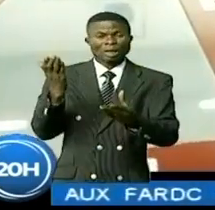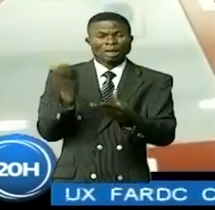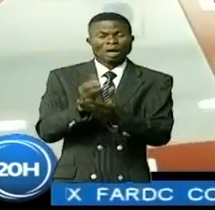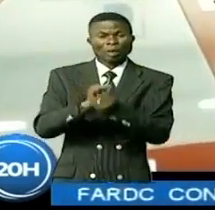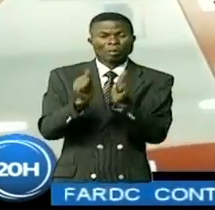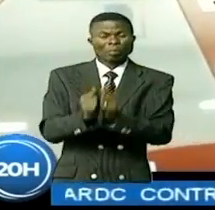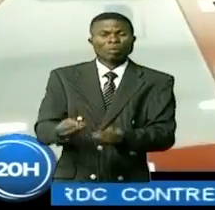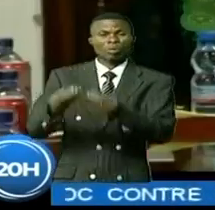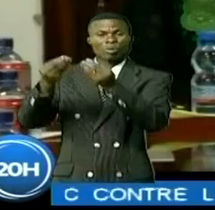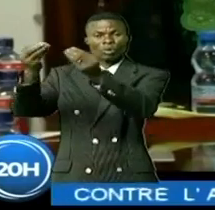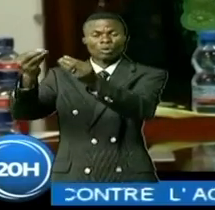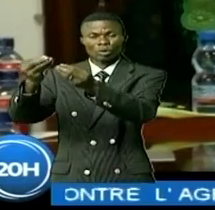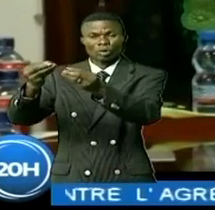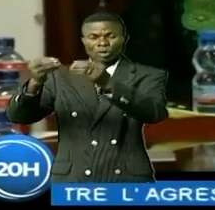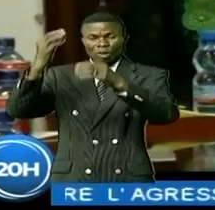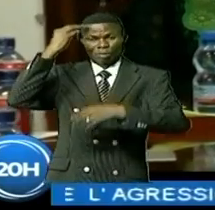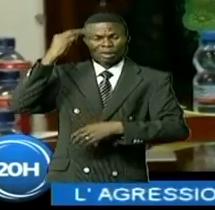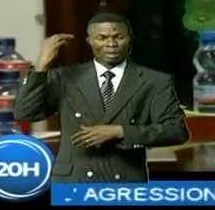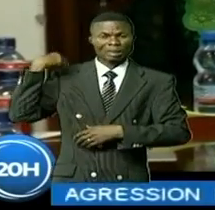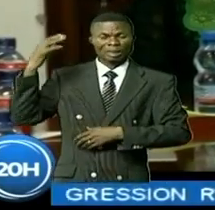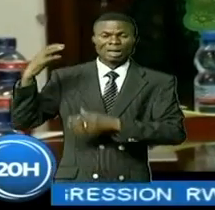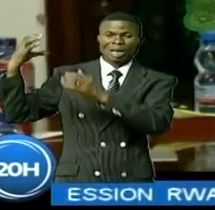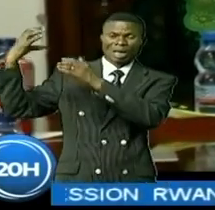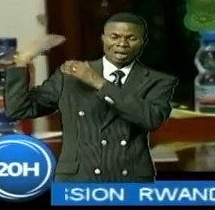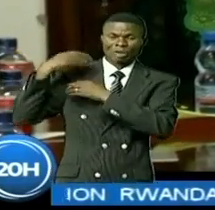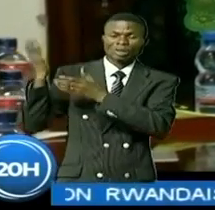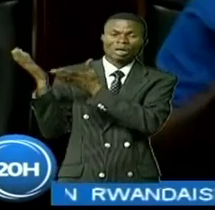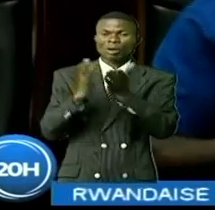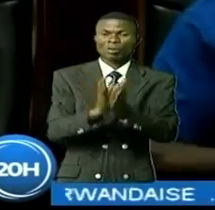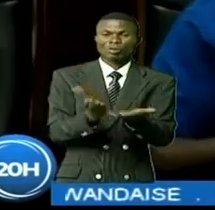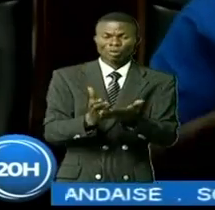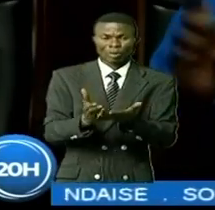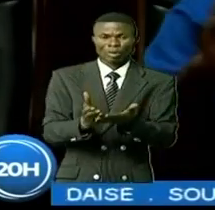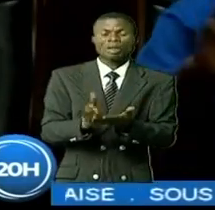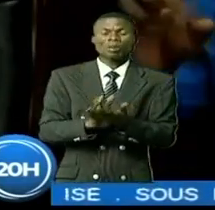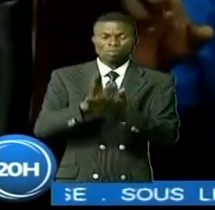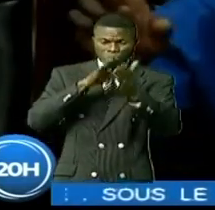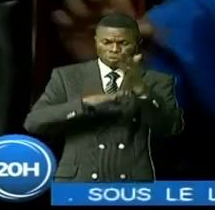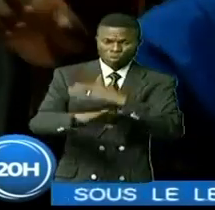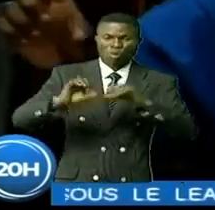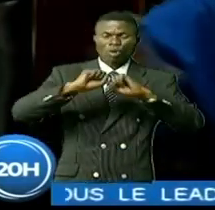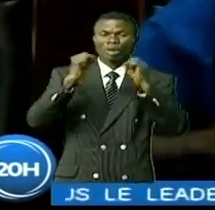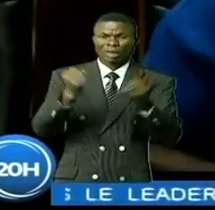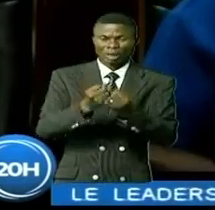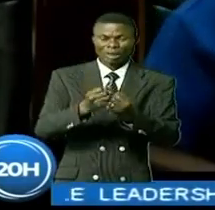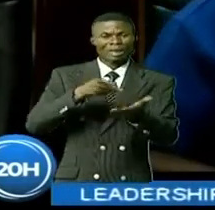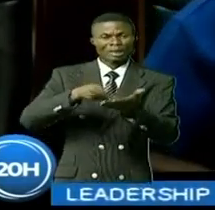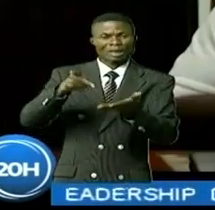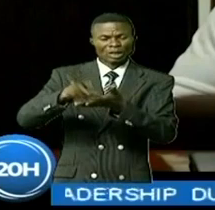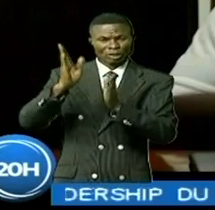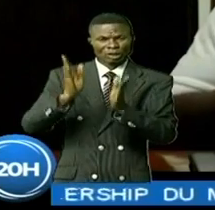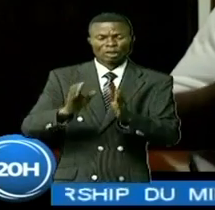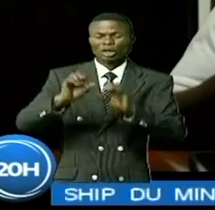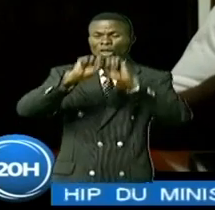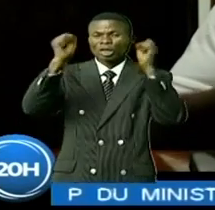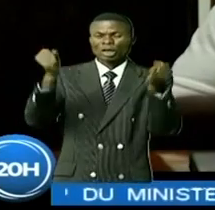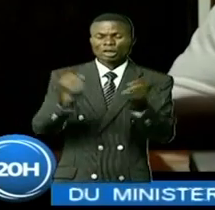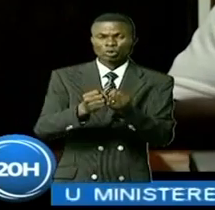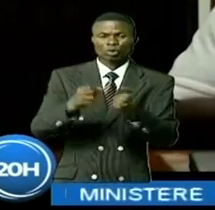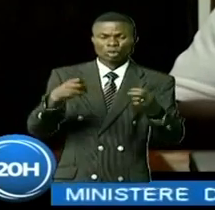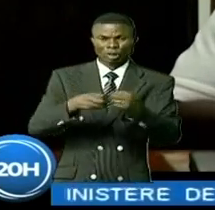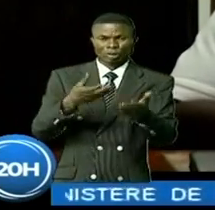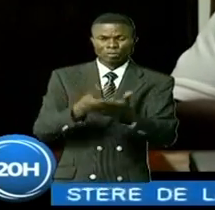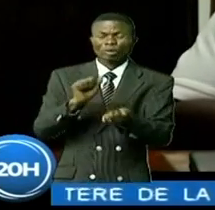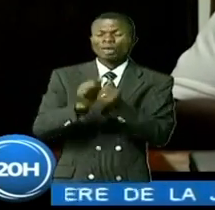desiderata auprès de la ministre d'État en charge du portefeuille pour qu'ils soient engagés et reconnus comme agents SNEL. Nous avons des problèmes